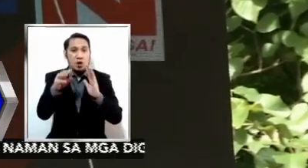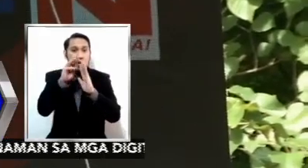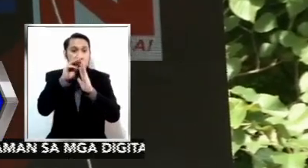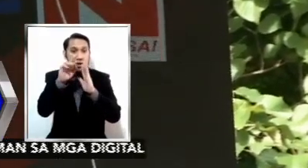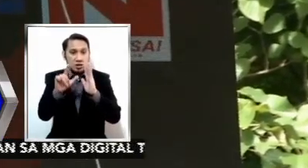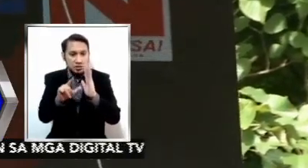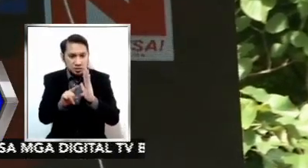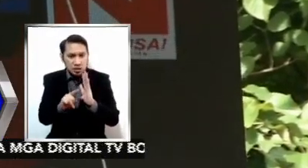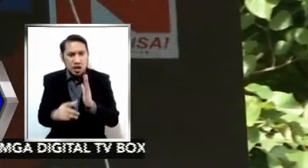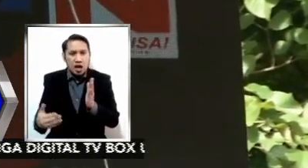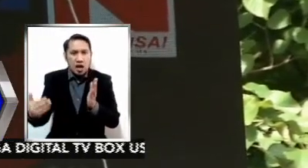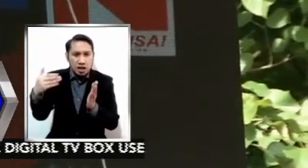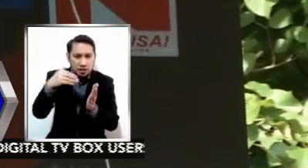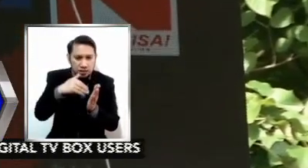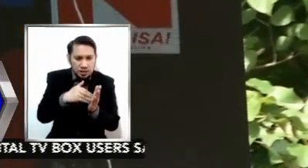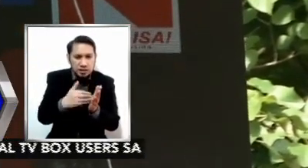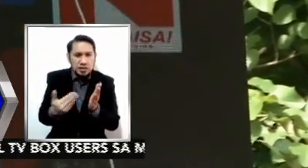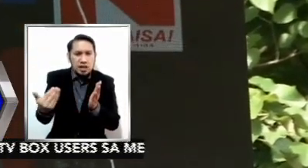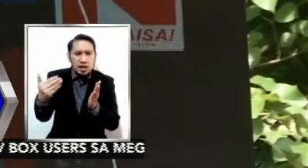unti-unting